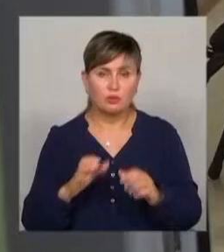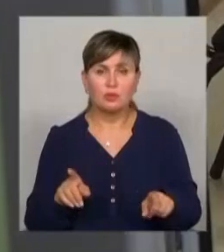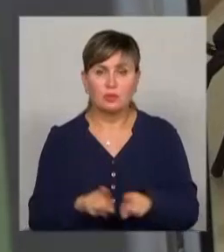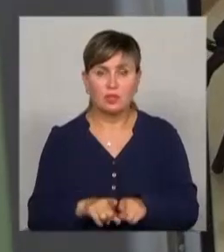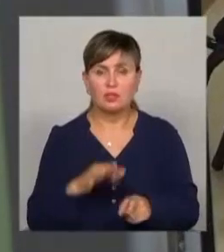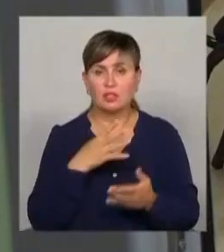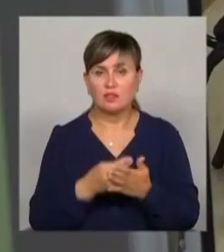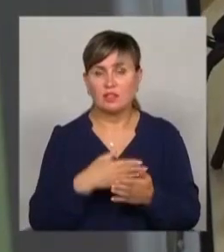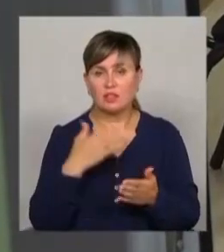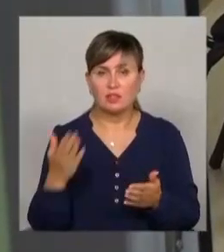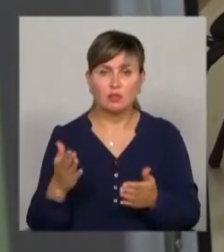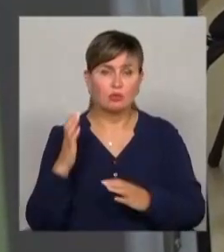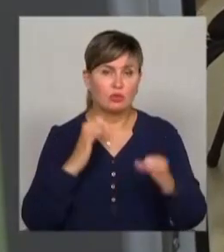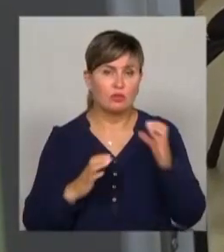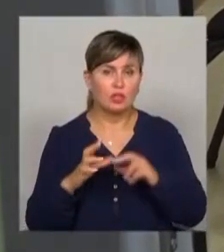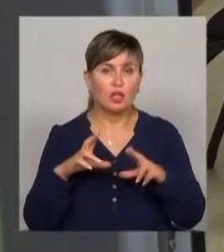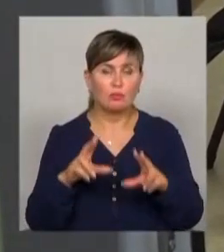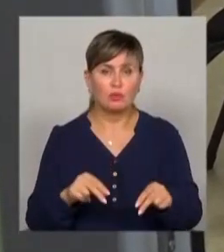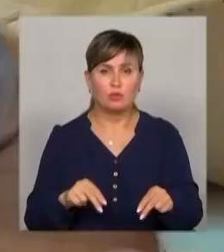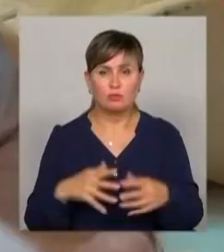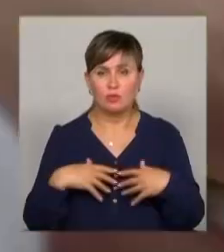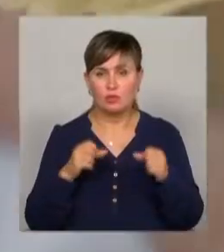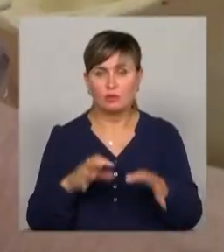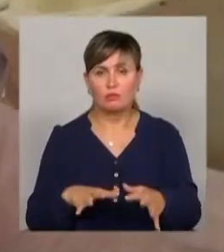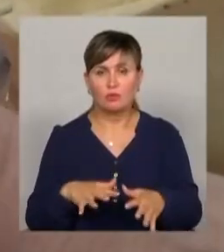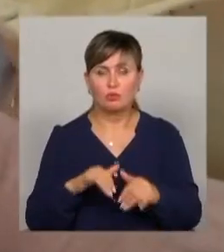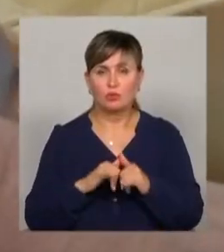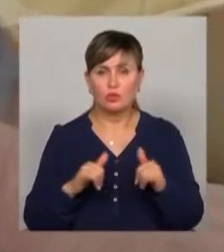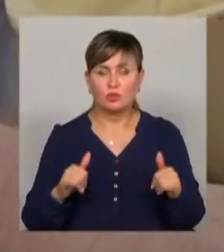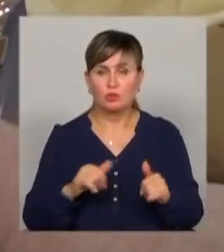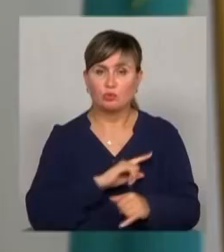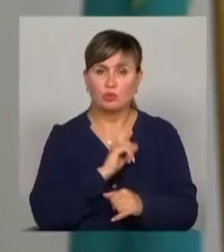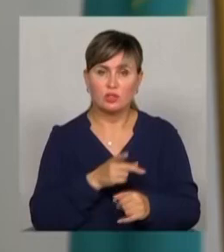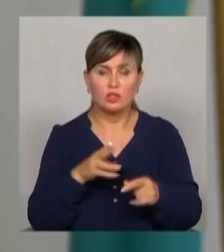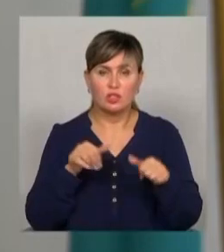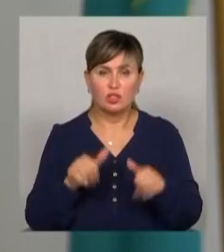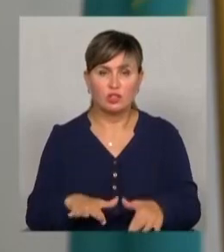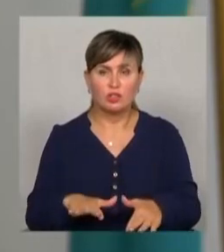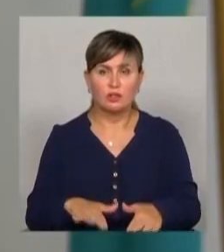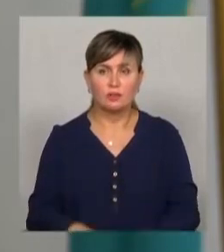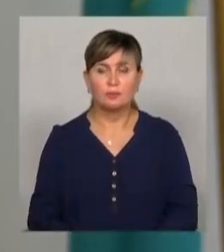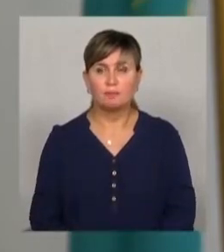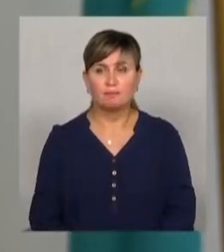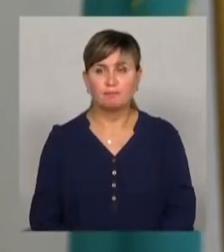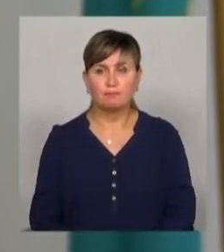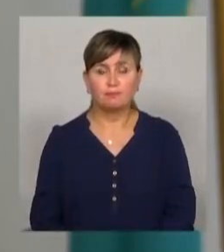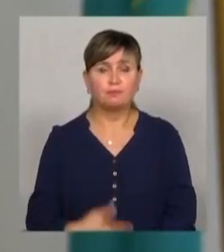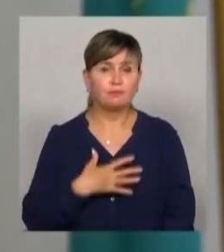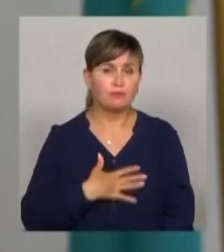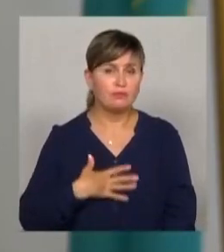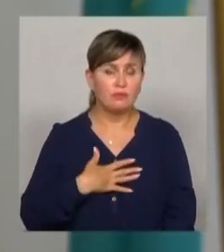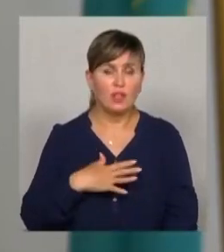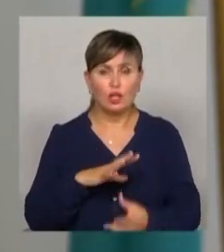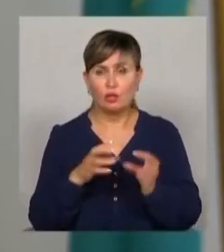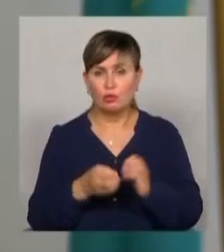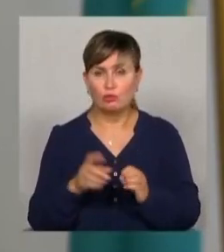своей стороны, ректорат университета обещает приложить максимум усилий для разрешения ситуации. Волнуют результаты, что были